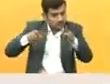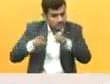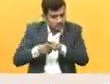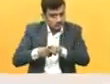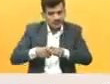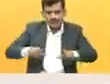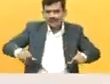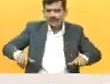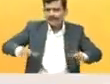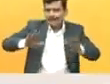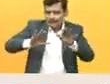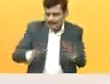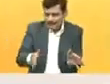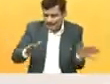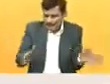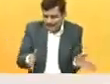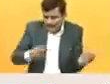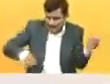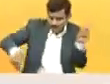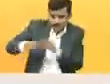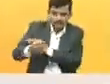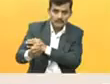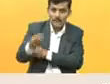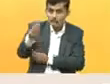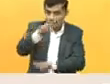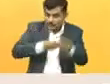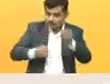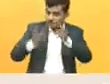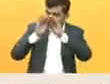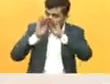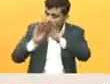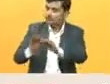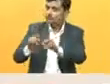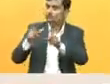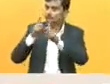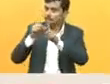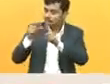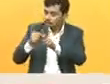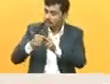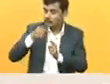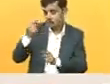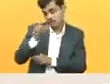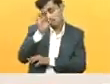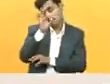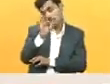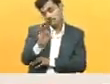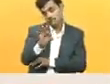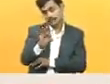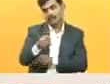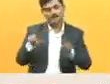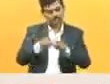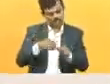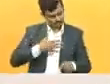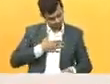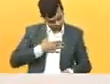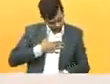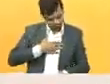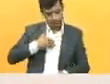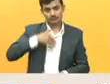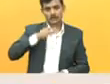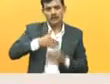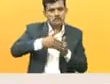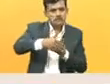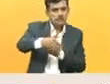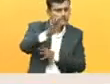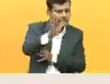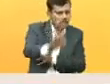आदिवासी समुदायों को आर्थिक रूप से सशक्त बनाने की दिशा में एक बड़ा कदम है। मुझे विश्वास है भविष्य